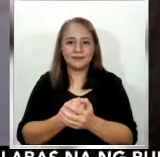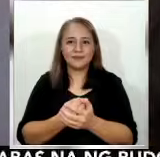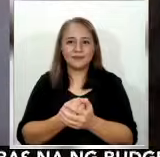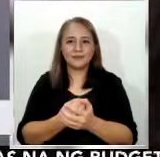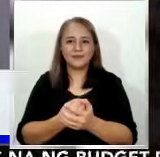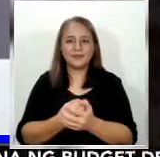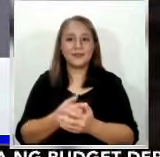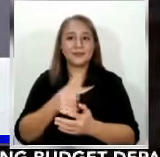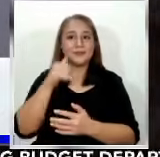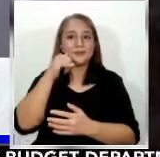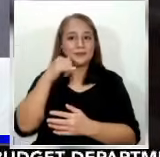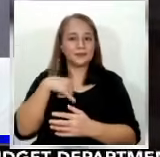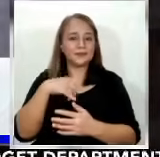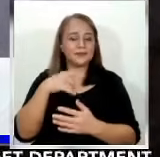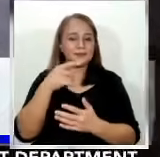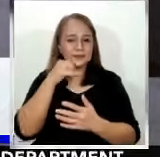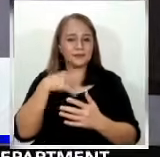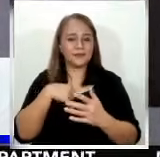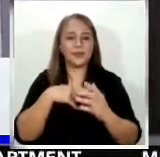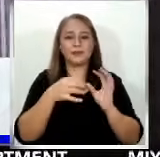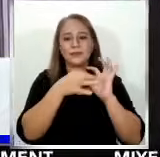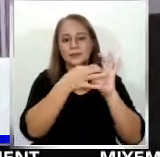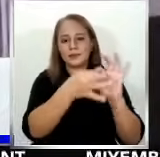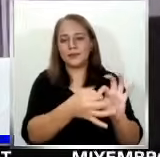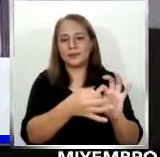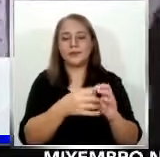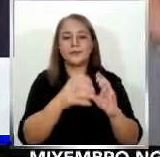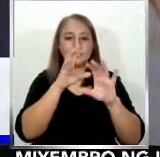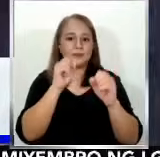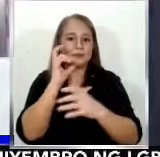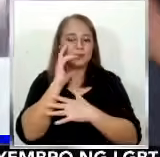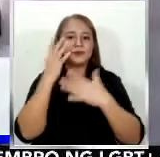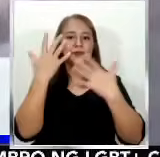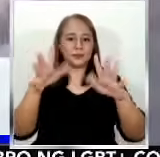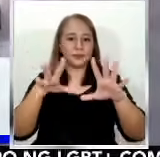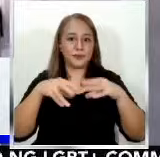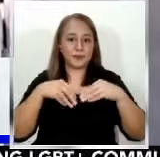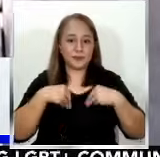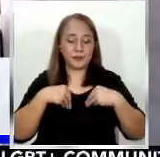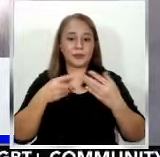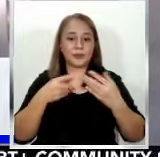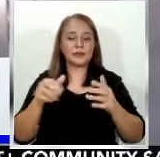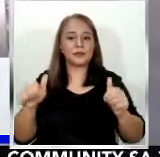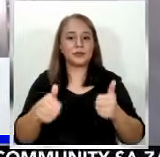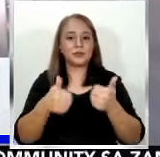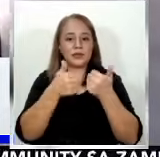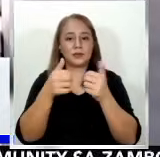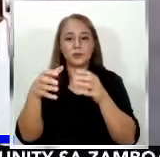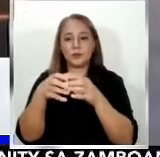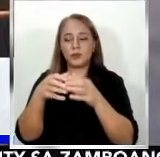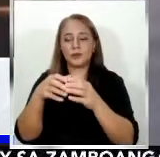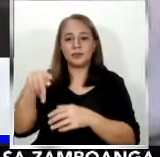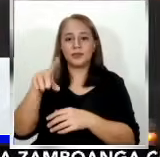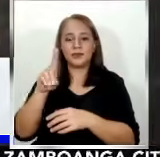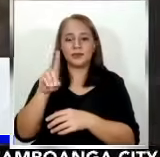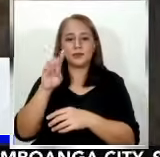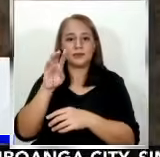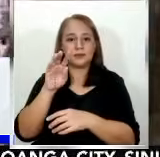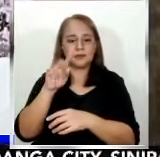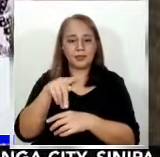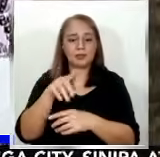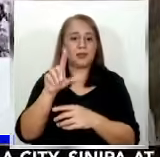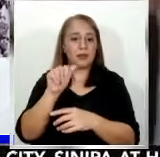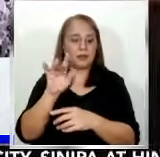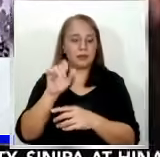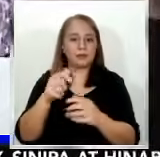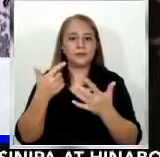Kahapon, mga kaalyado ni Pangulong Duterte ang nagsabing tinanggap na ng Pangulo ang panghihimok ng kanyang partidong PDP Laban na tumakbo siya bilang vice-presidente